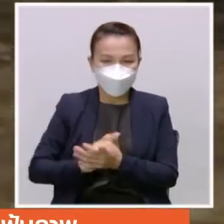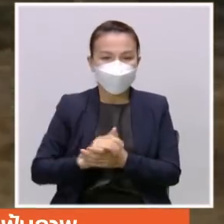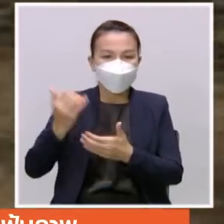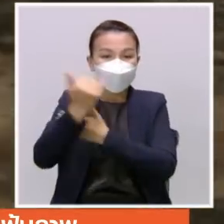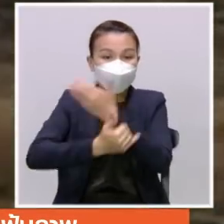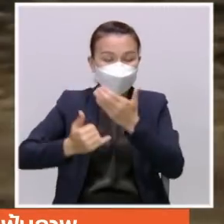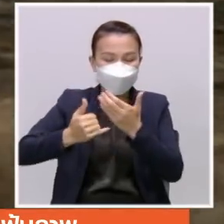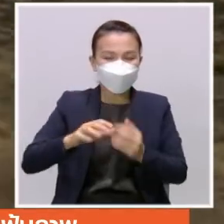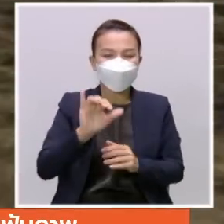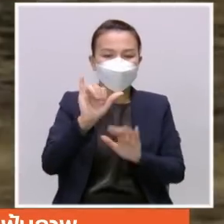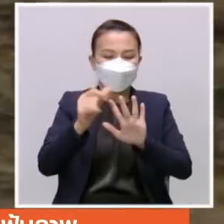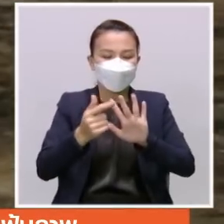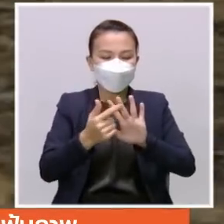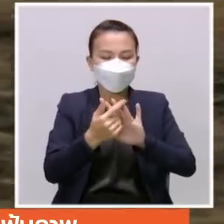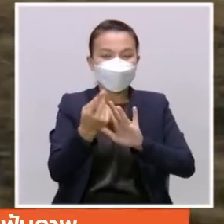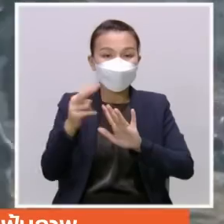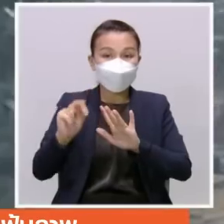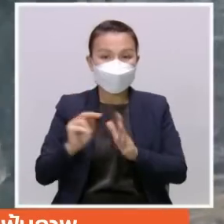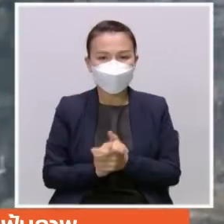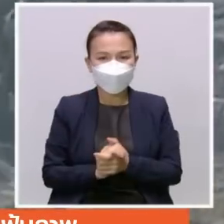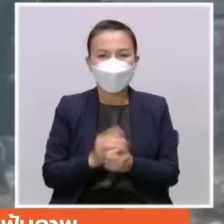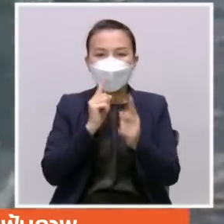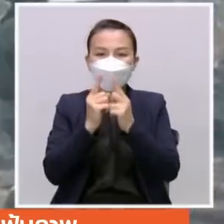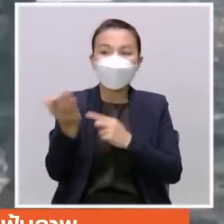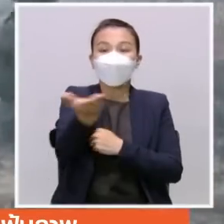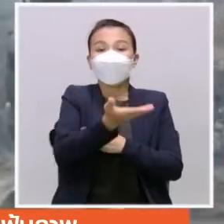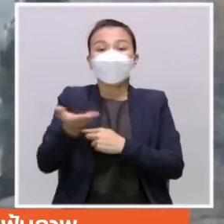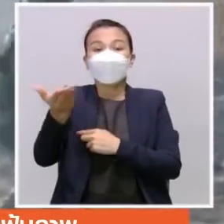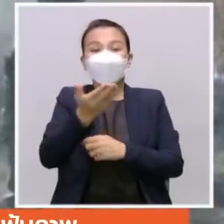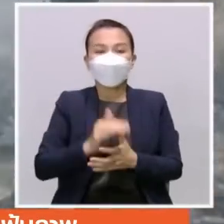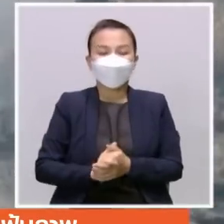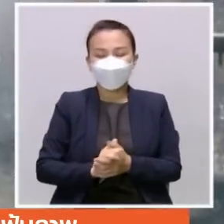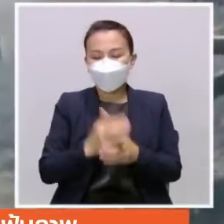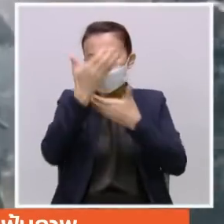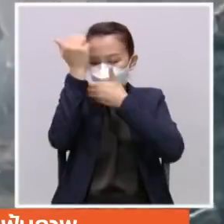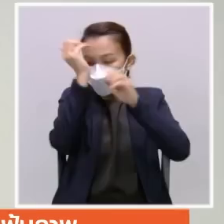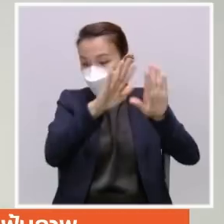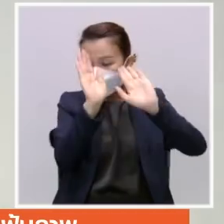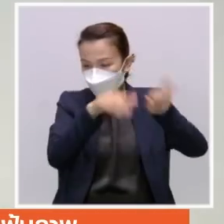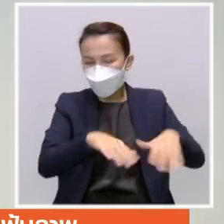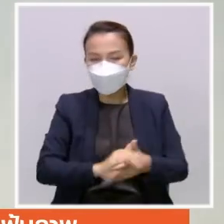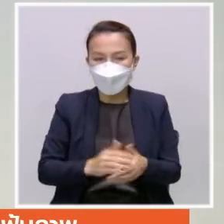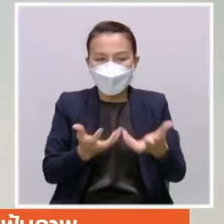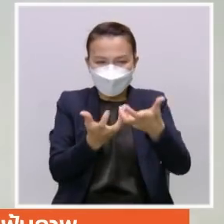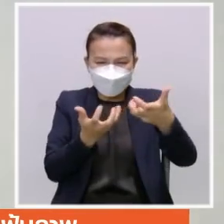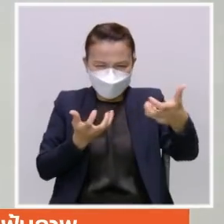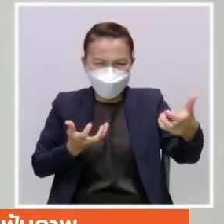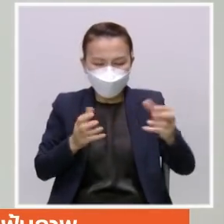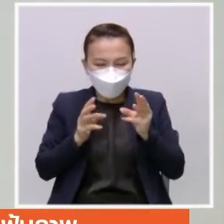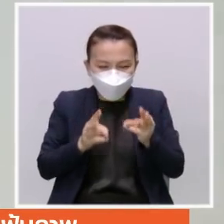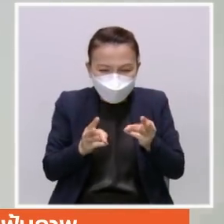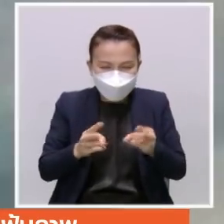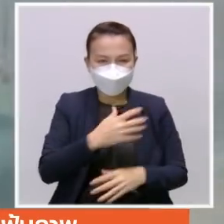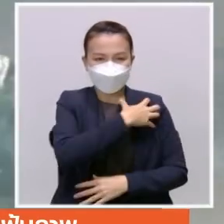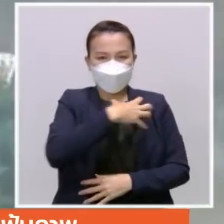ของยูเครนตัดสินใจไม่พึ่งพาการเจรจาที่นำโดยสหรัฐทั้งหมดค่ะและประกาศแยกส่วนโครงการเริ่มวิถีทาง